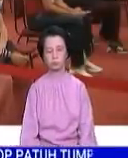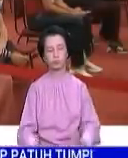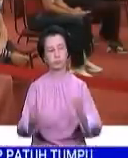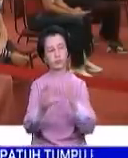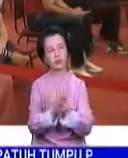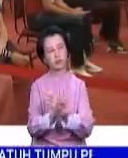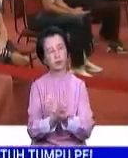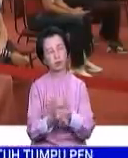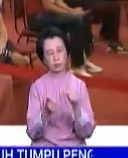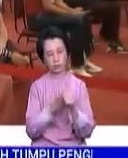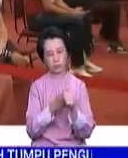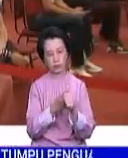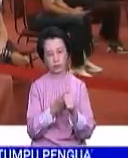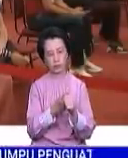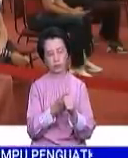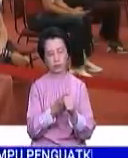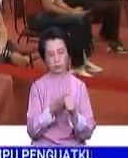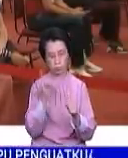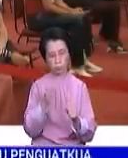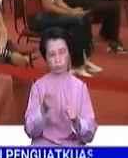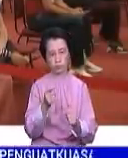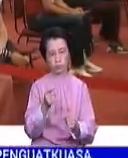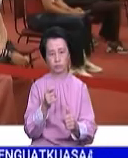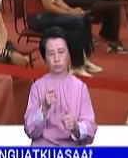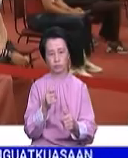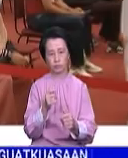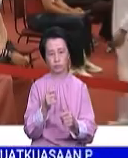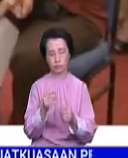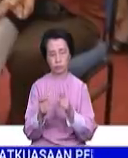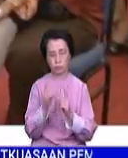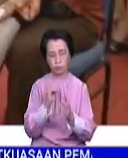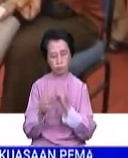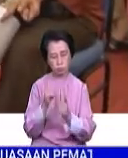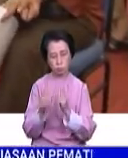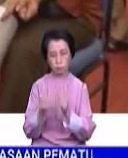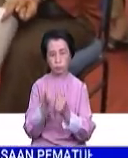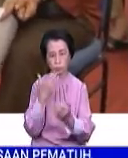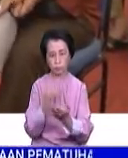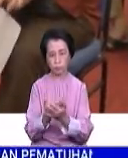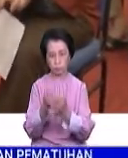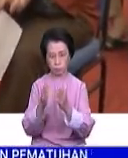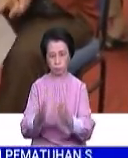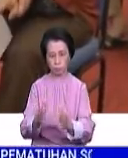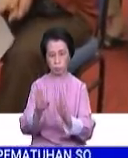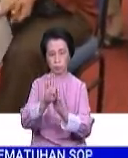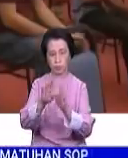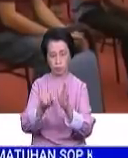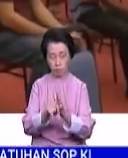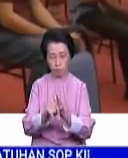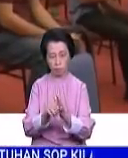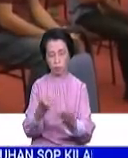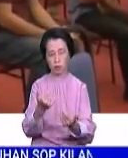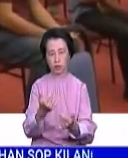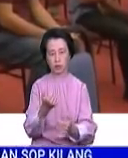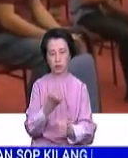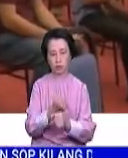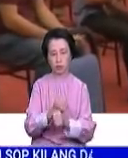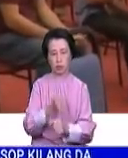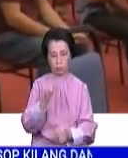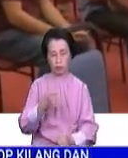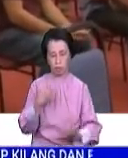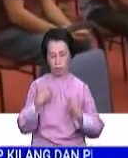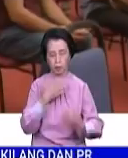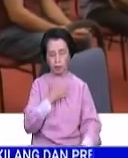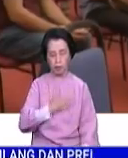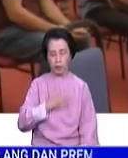adalah beradaptasi dengan pelbagai pelanggan yang punya latar belakang yang berlainan, jadi perlukan kesabaran